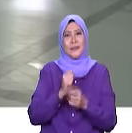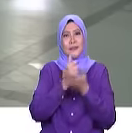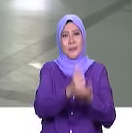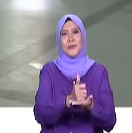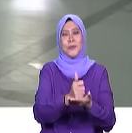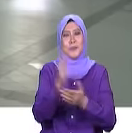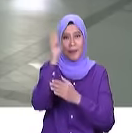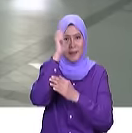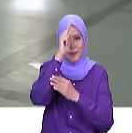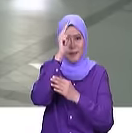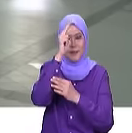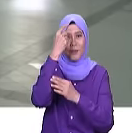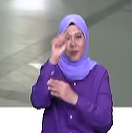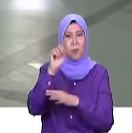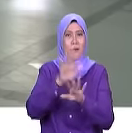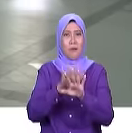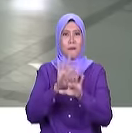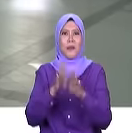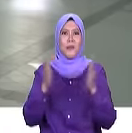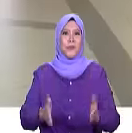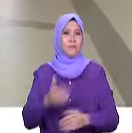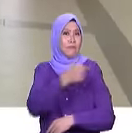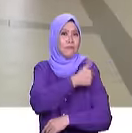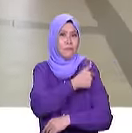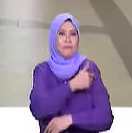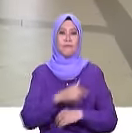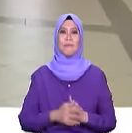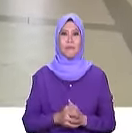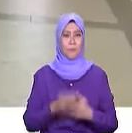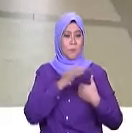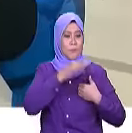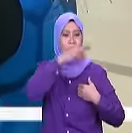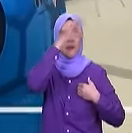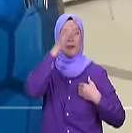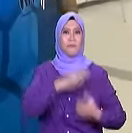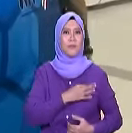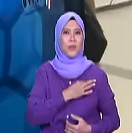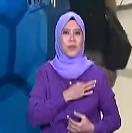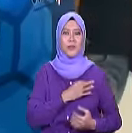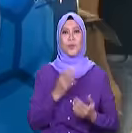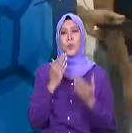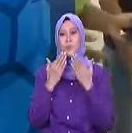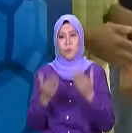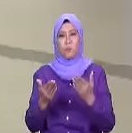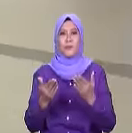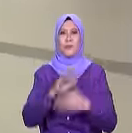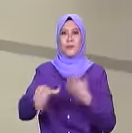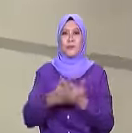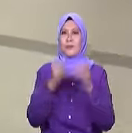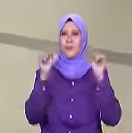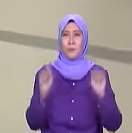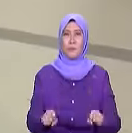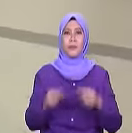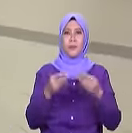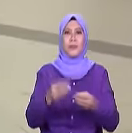hasrat kerajaan untuk meramaikan lagi penerima suntikan vaksin. Semangat kesukaran mereka amat disanjung tinggi selain mampu